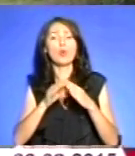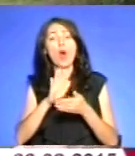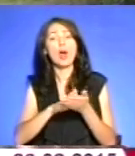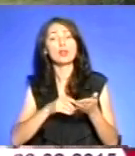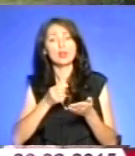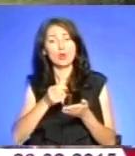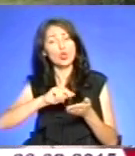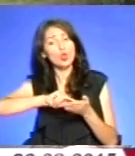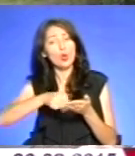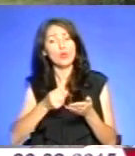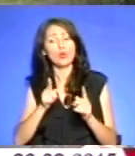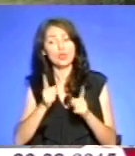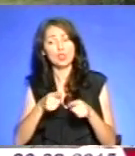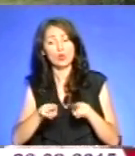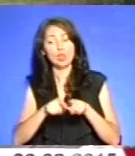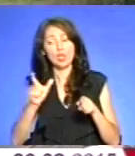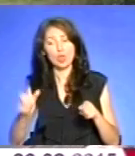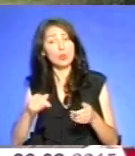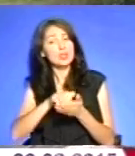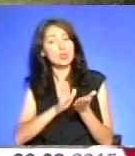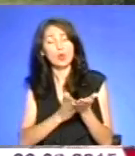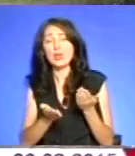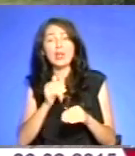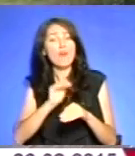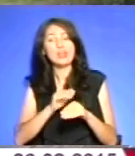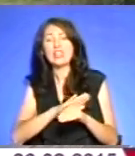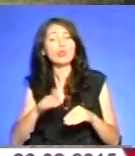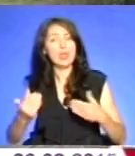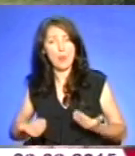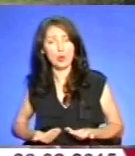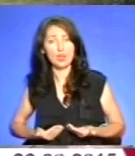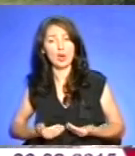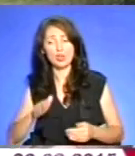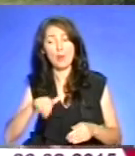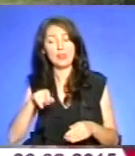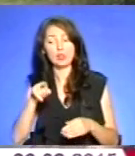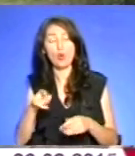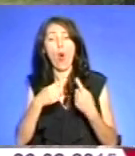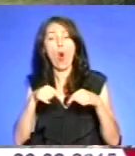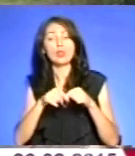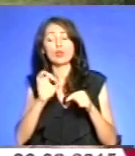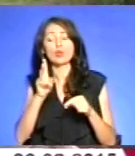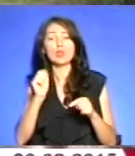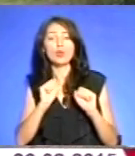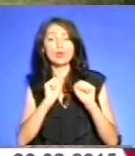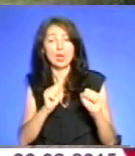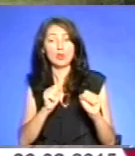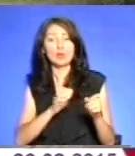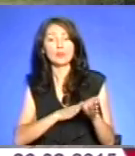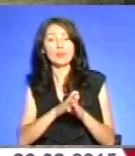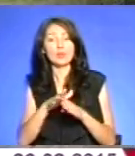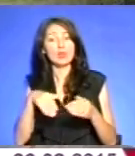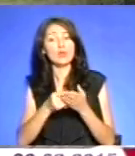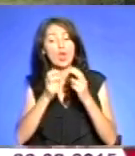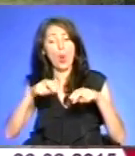що дійсно такі люди проживають, але фактично зареєстровані, але фактично не проживають. Після того органи соціального захисту здійснюють свої